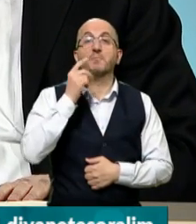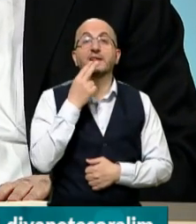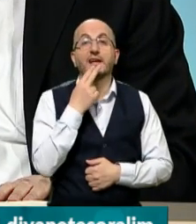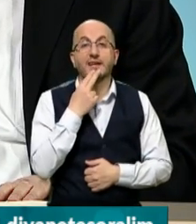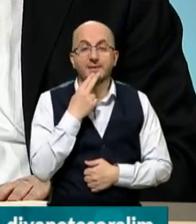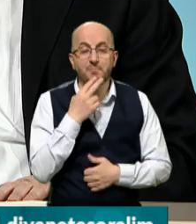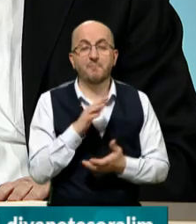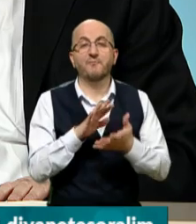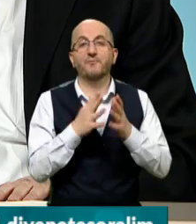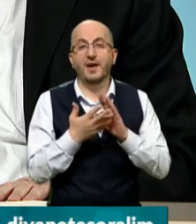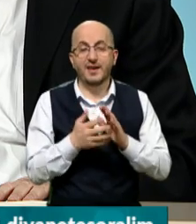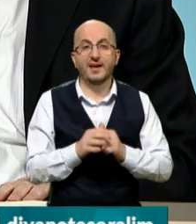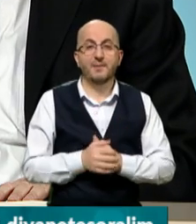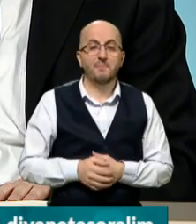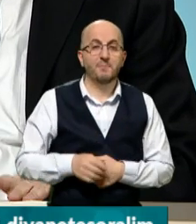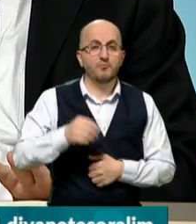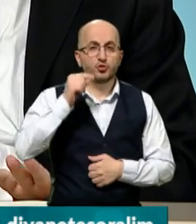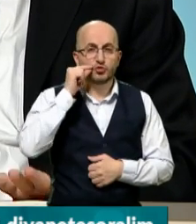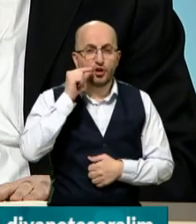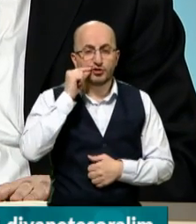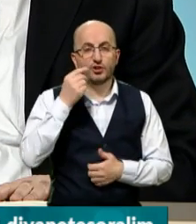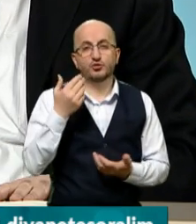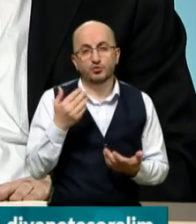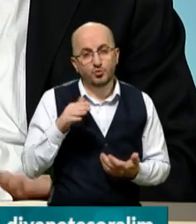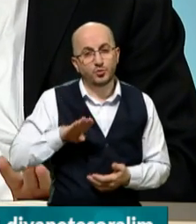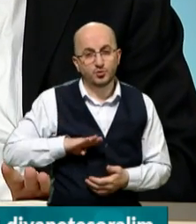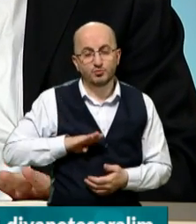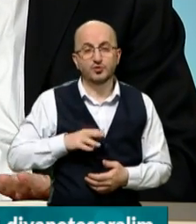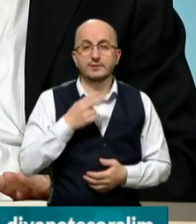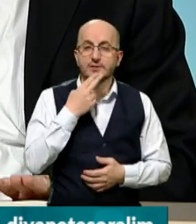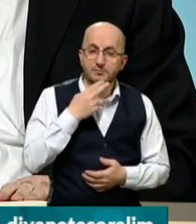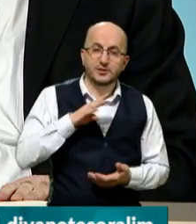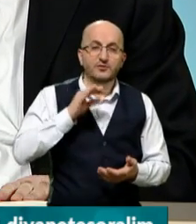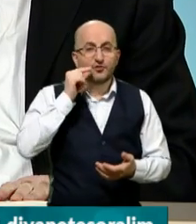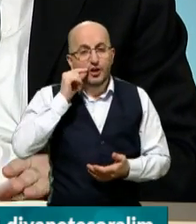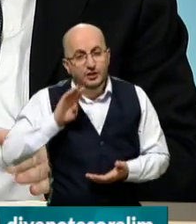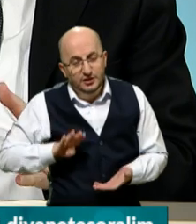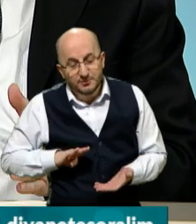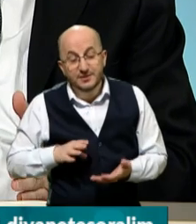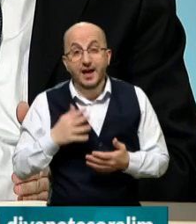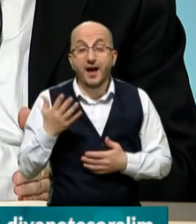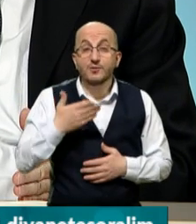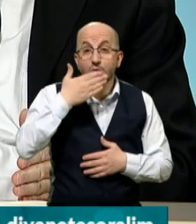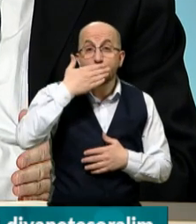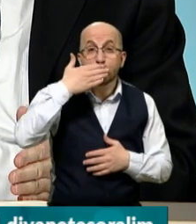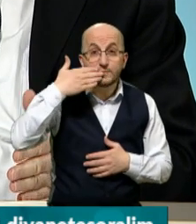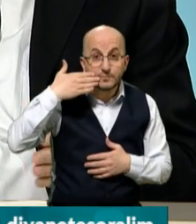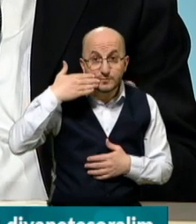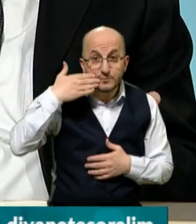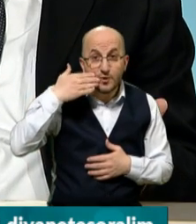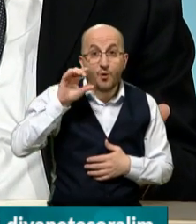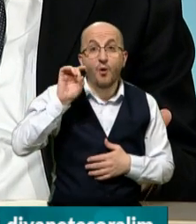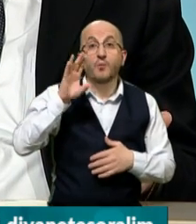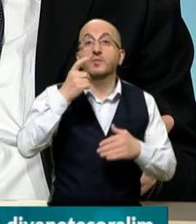hanımefendi veya bir delikanlı çocuğumuz diyelim, kızımız ve çocuğumuz. Eğer oruçlarını